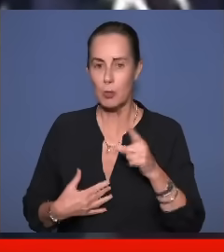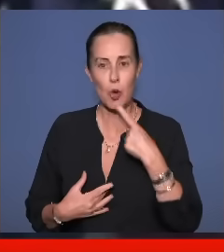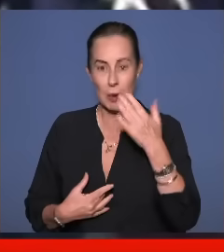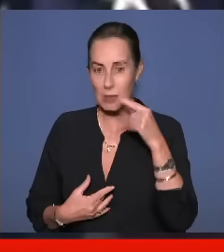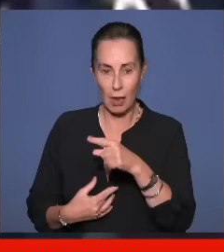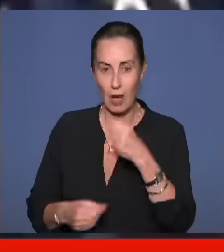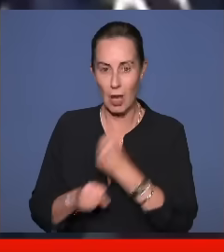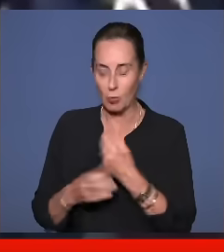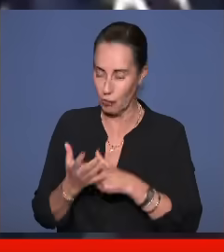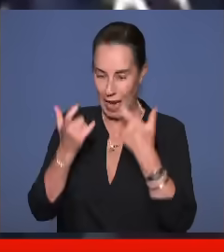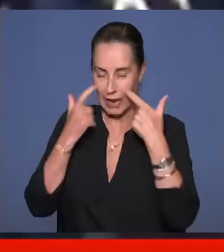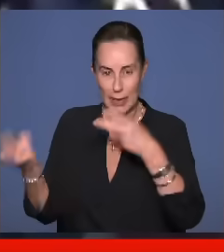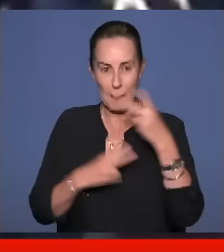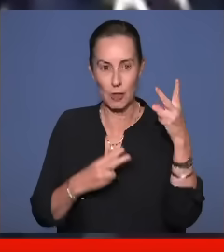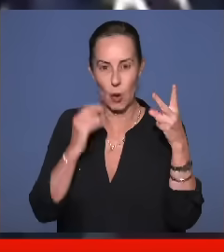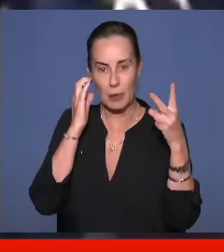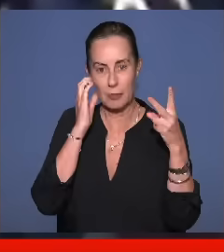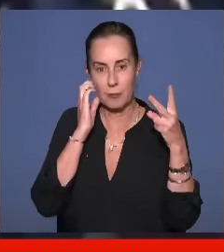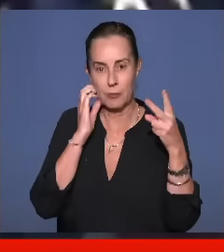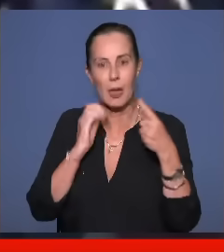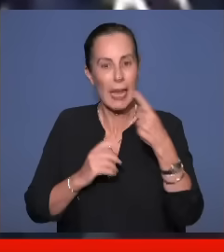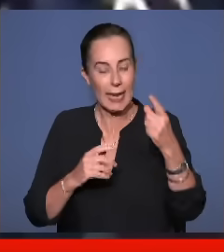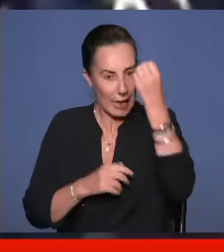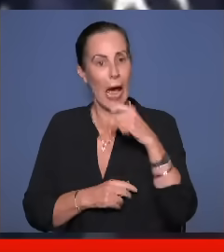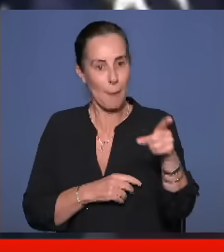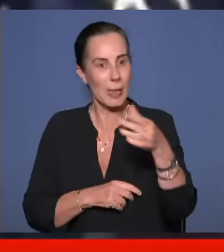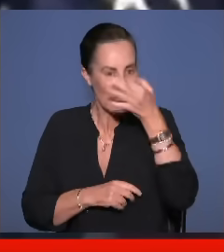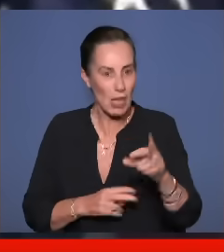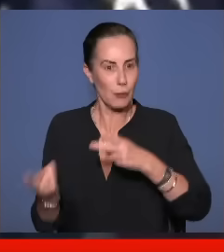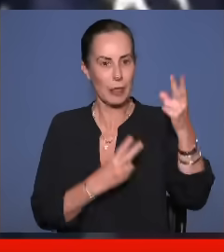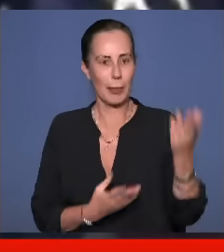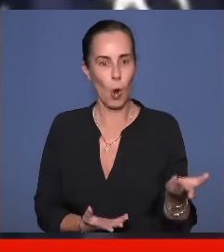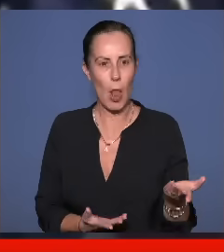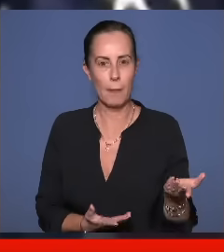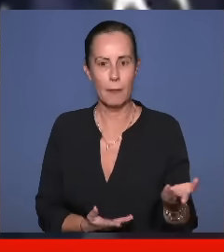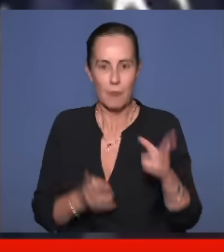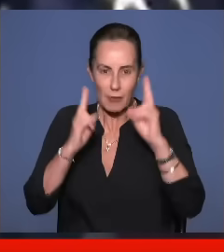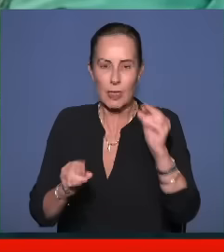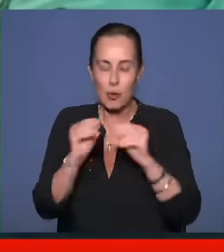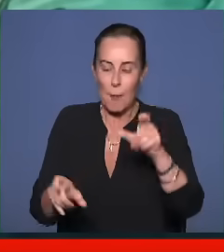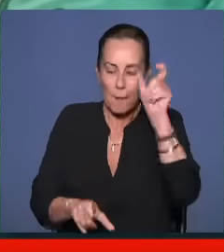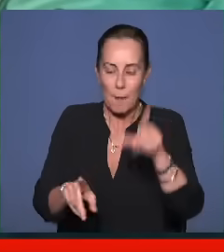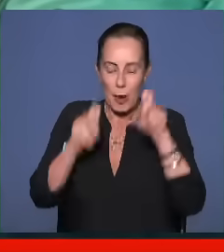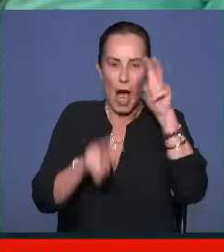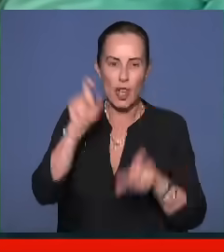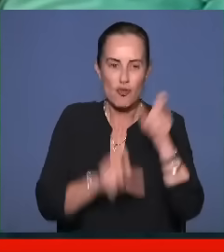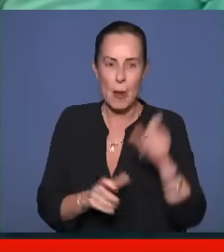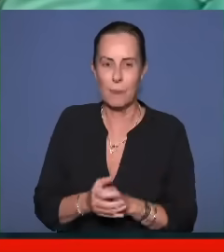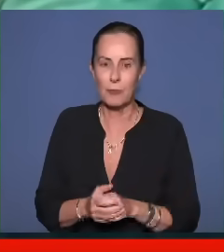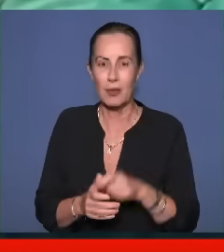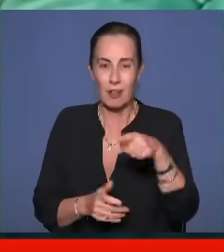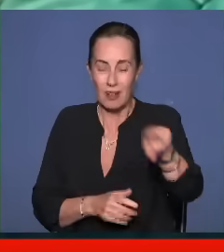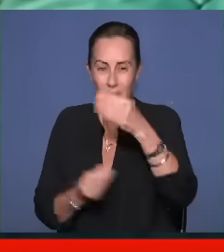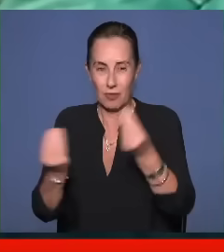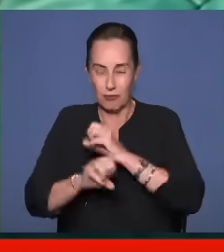calling for Israel to take steps to protect hospitals call for Hamas to vacate the hospitals and stop using civilians as human shields. אל מול תמונות